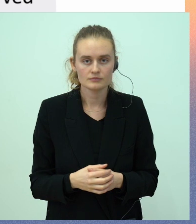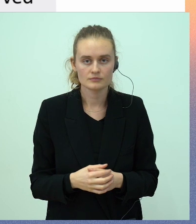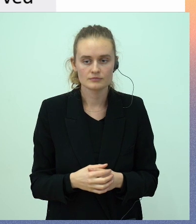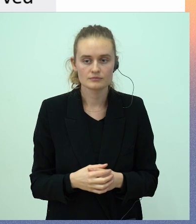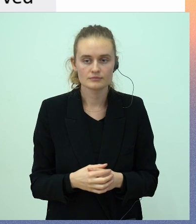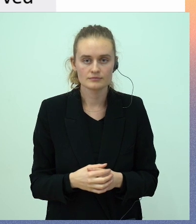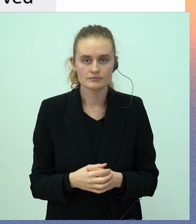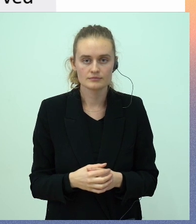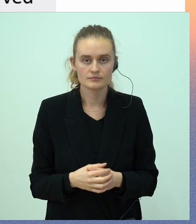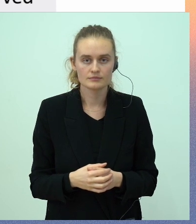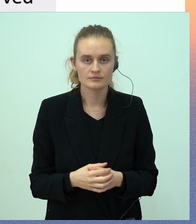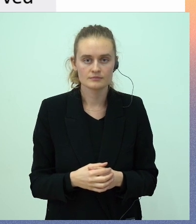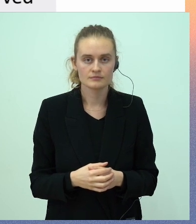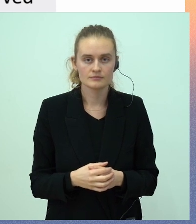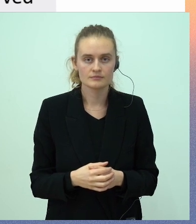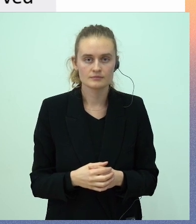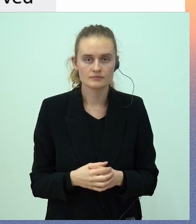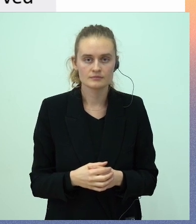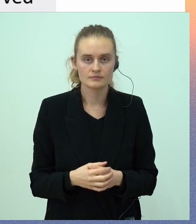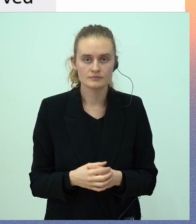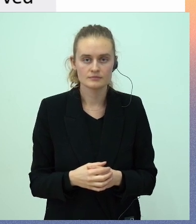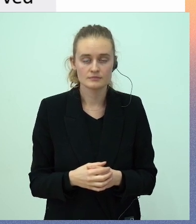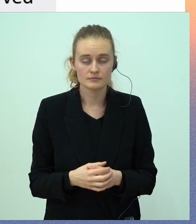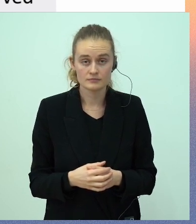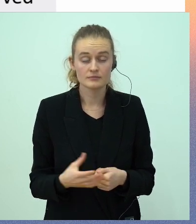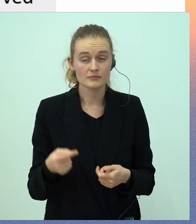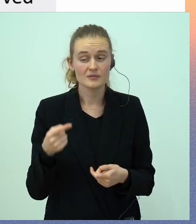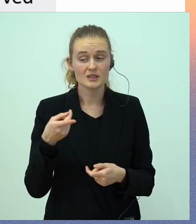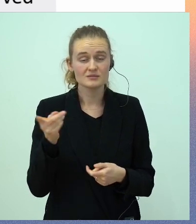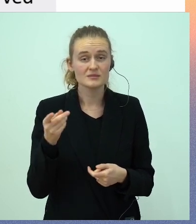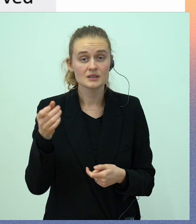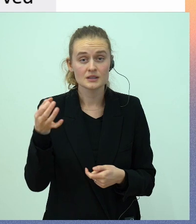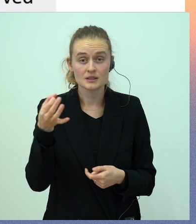Ir teigia, jog daugiau niekada nereikėtų